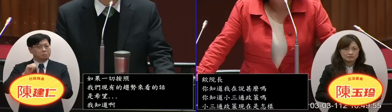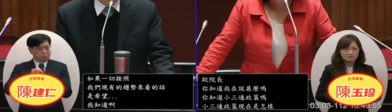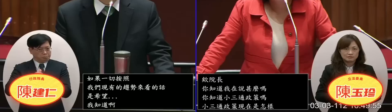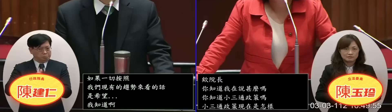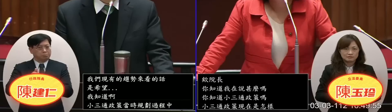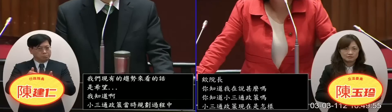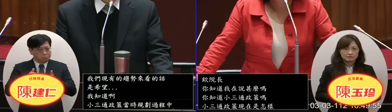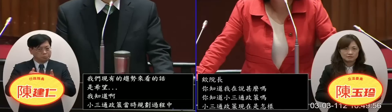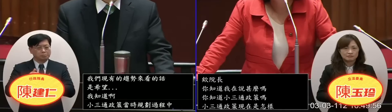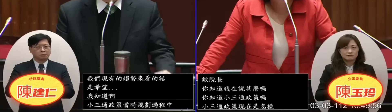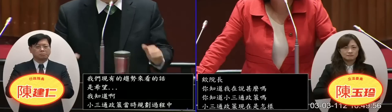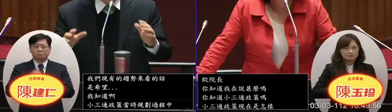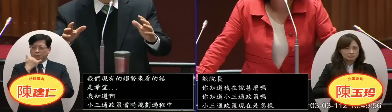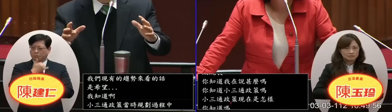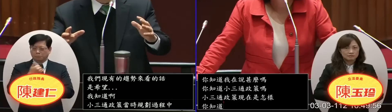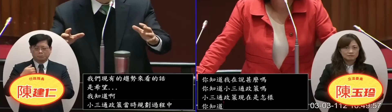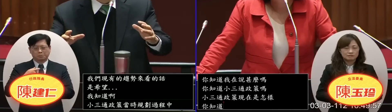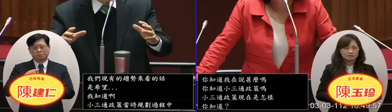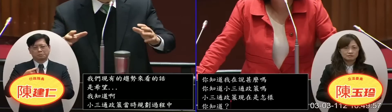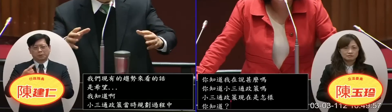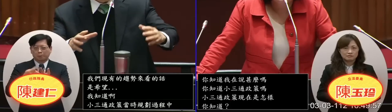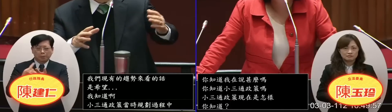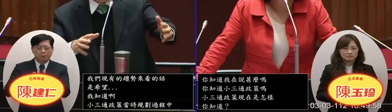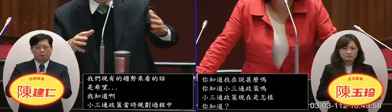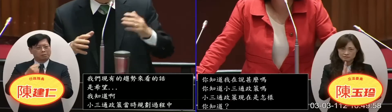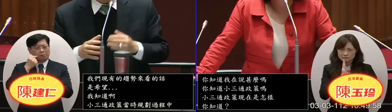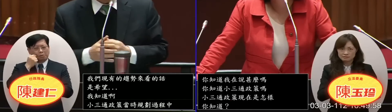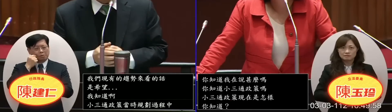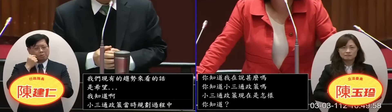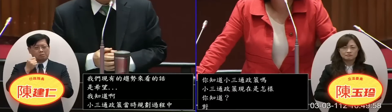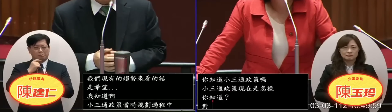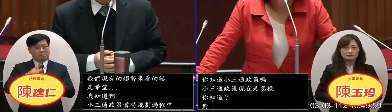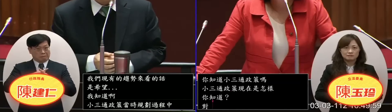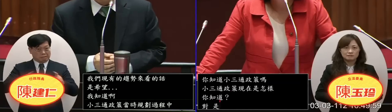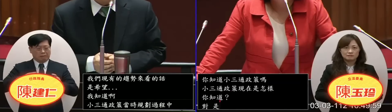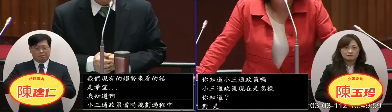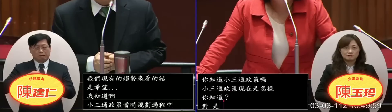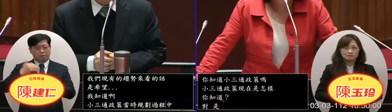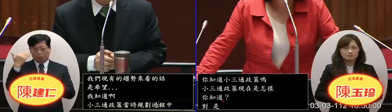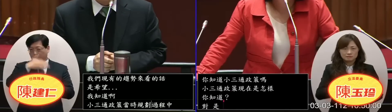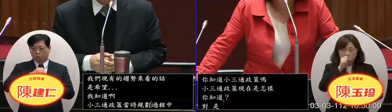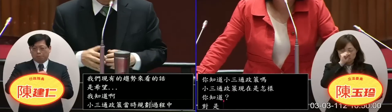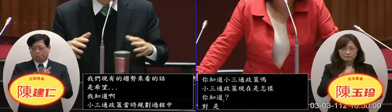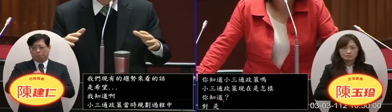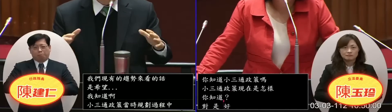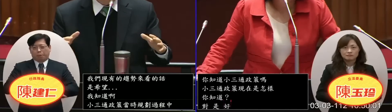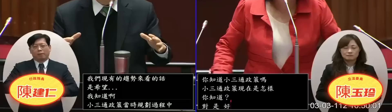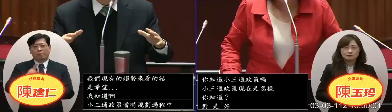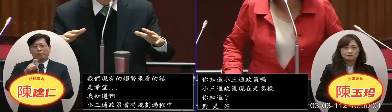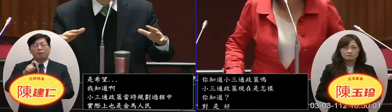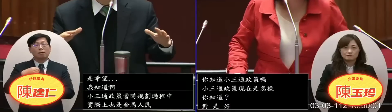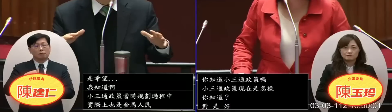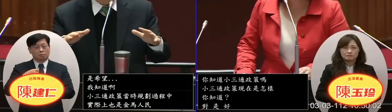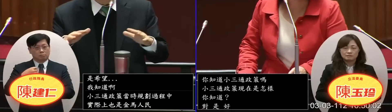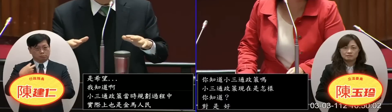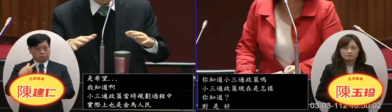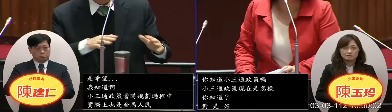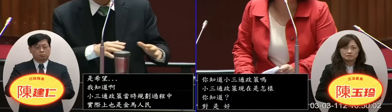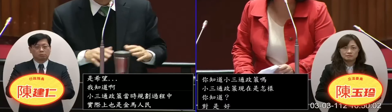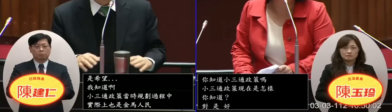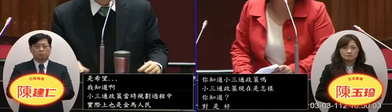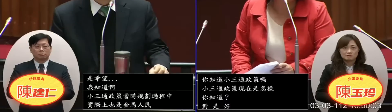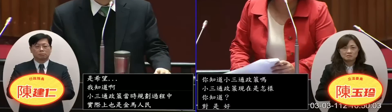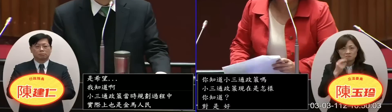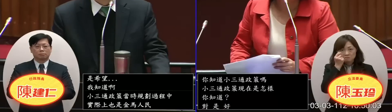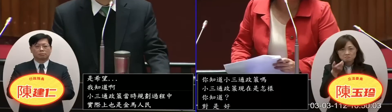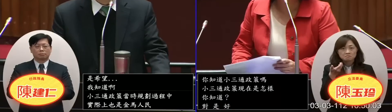的量能哈、可能比较不能够负担比较大的这个疫情爆发的情况，所以呢就会有 所以你特